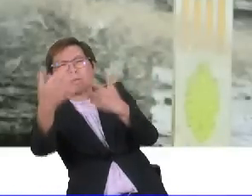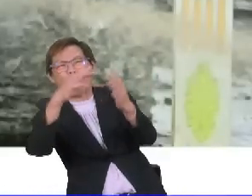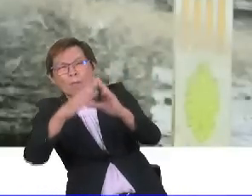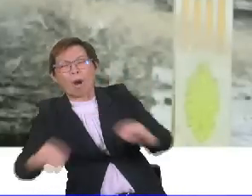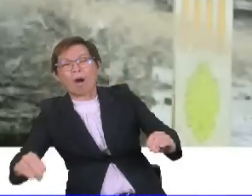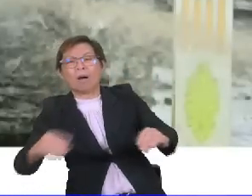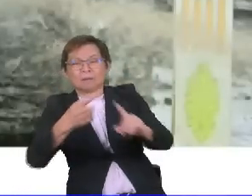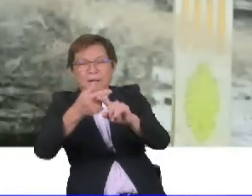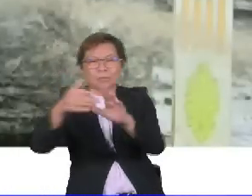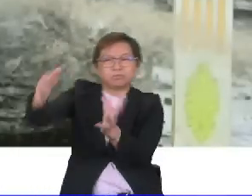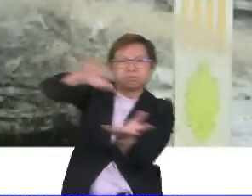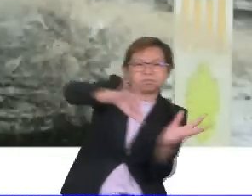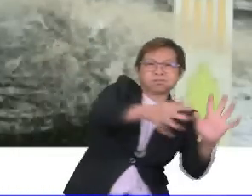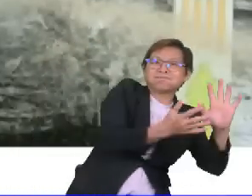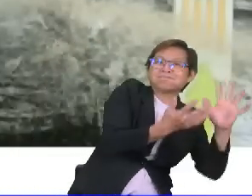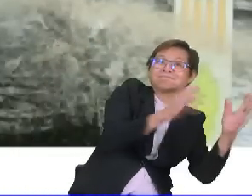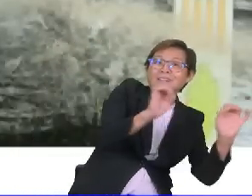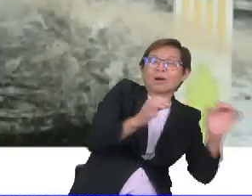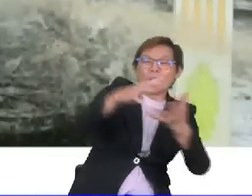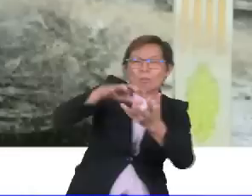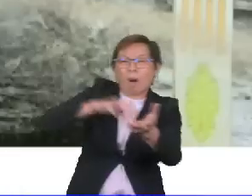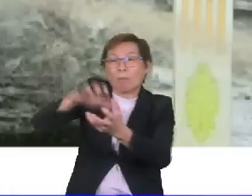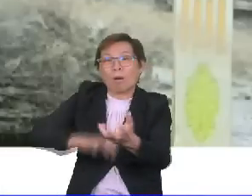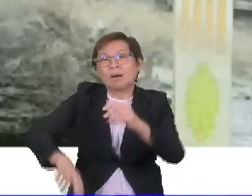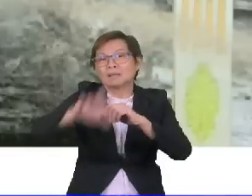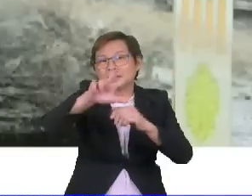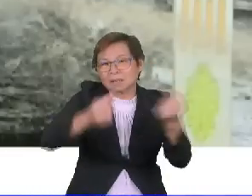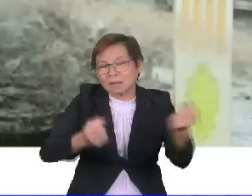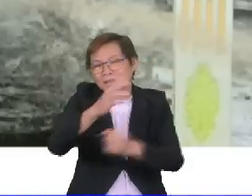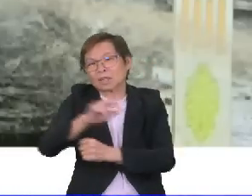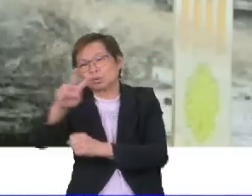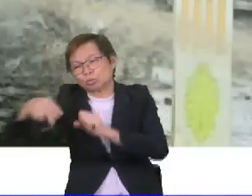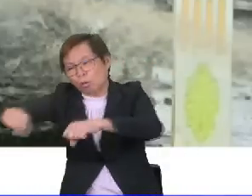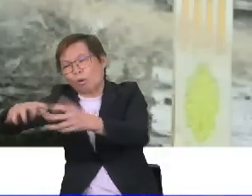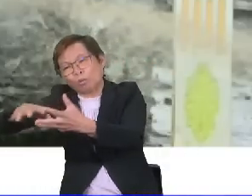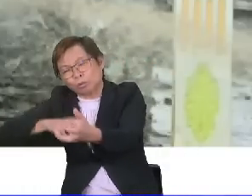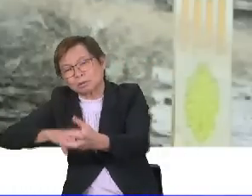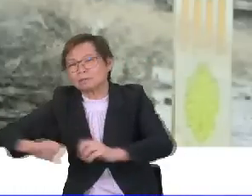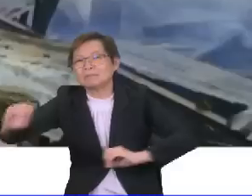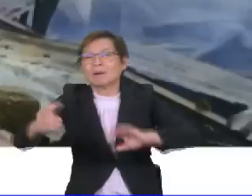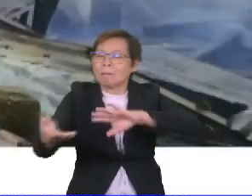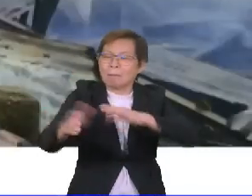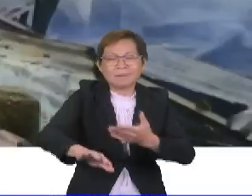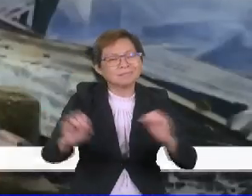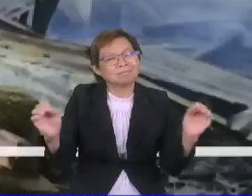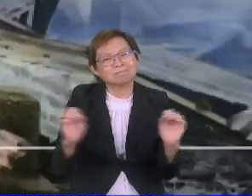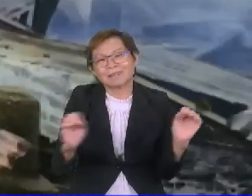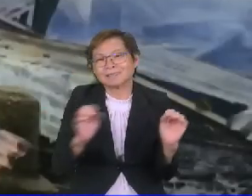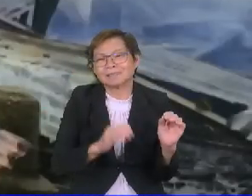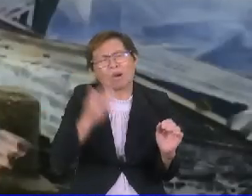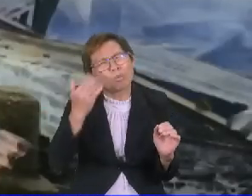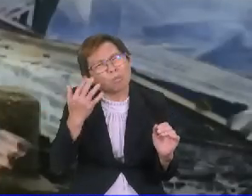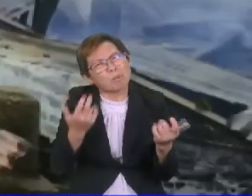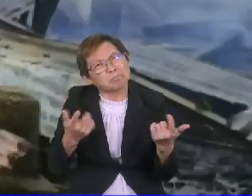mengawalnya daripada mereka dalam kebakaran itu adalah 3 kereta dan dua motochical tiada kemalangan jiwa dilaporkan dan